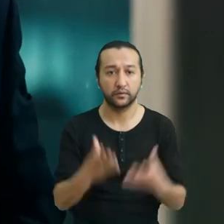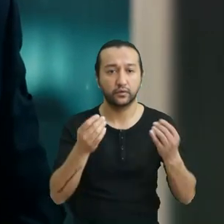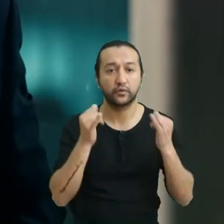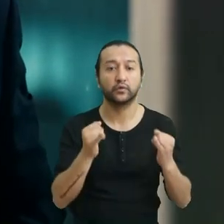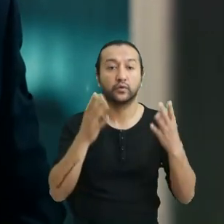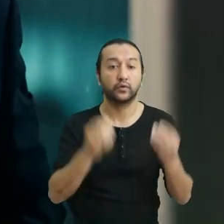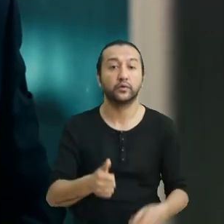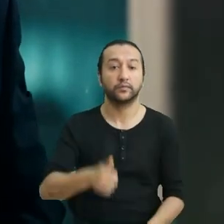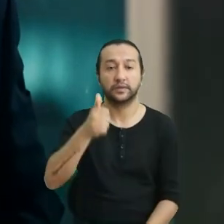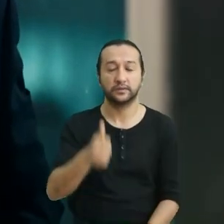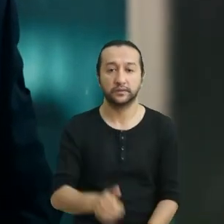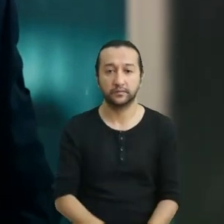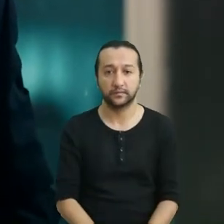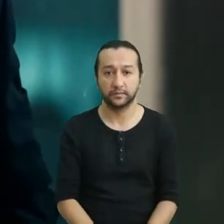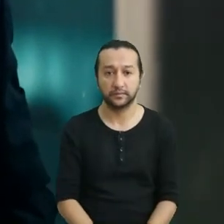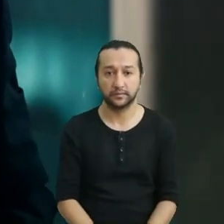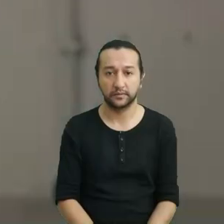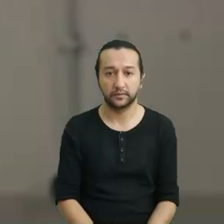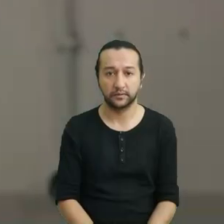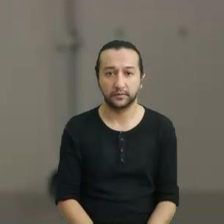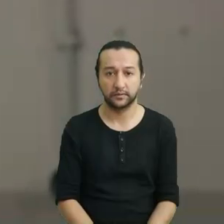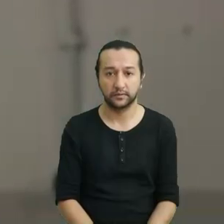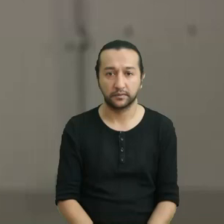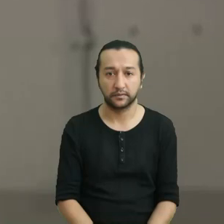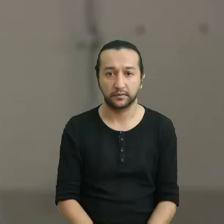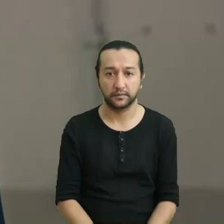Çok kutuldu başkanım.